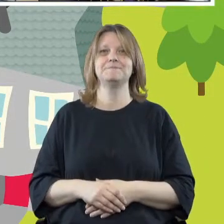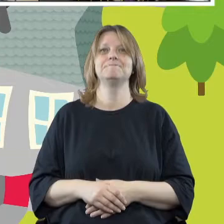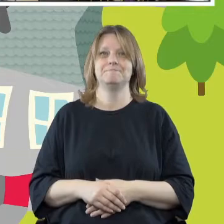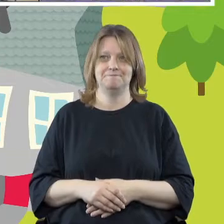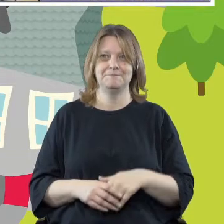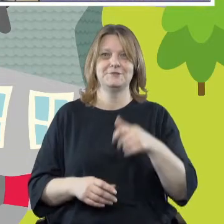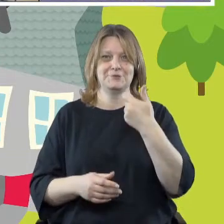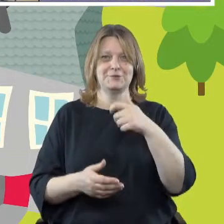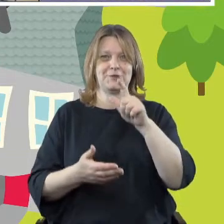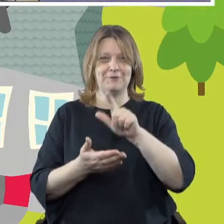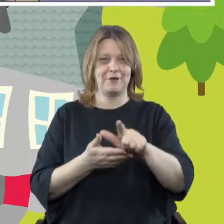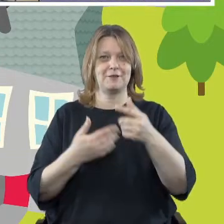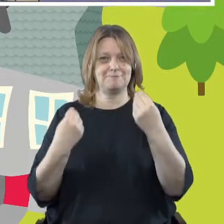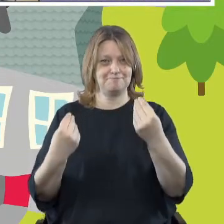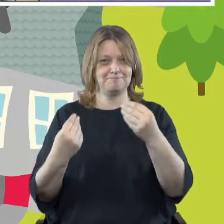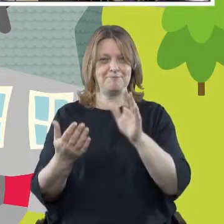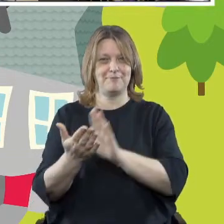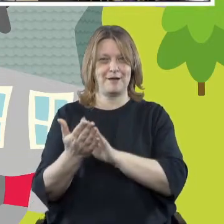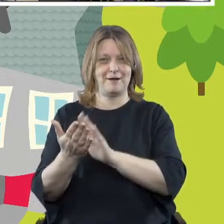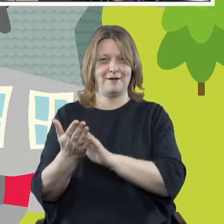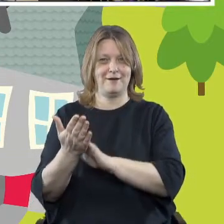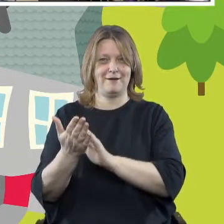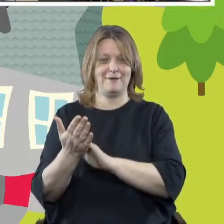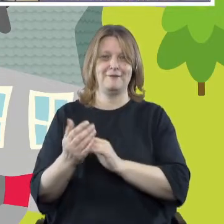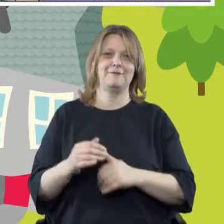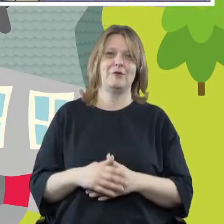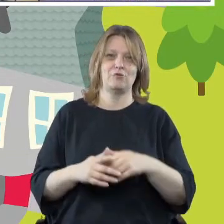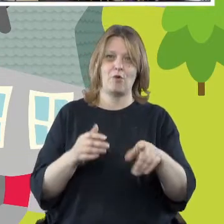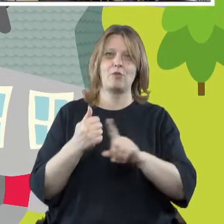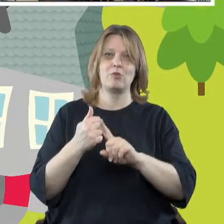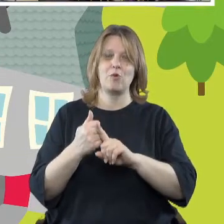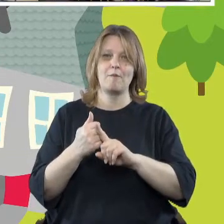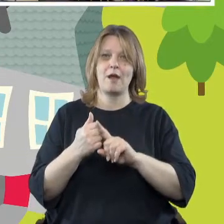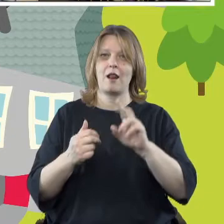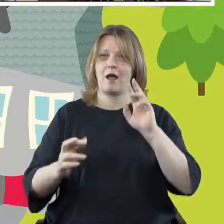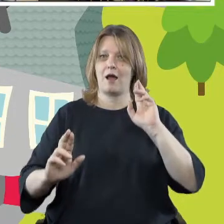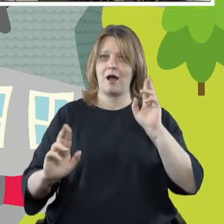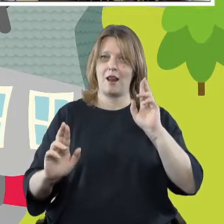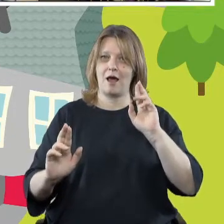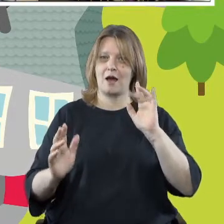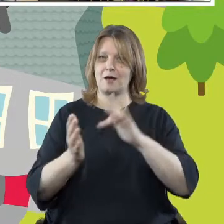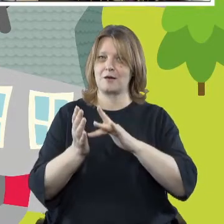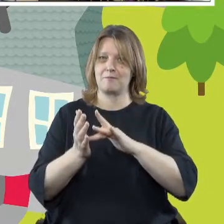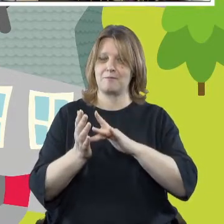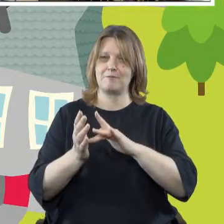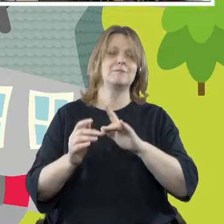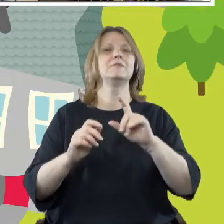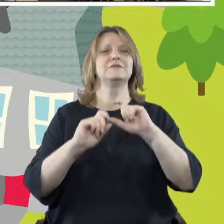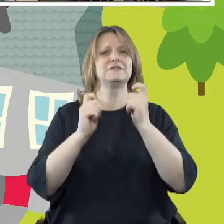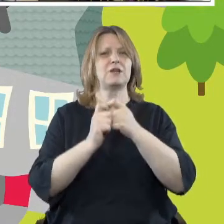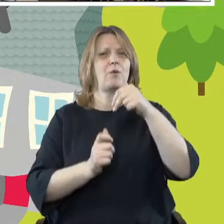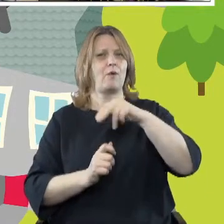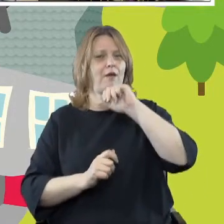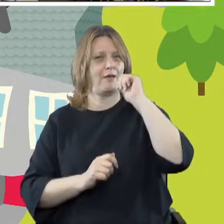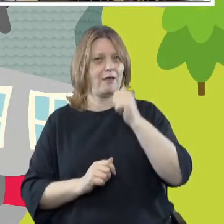112, dobrze, brawo. 112. Numer 112, który jest numerem alarmowym w Unii Europejskiej. A